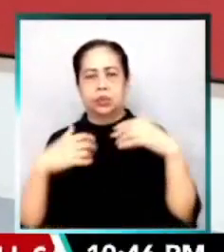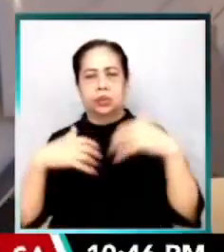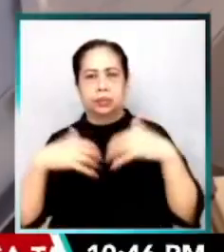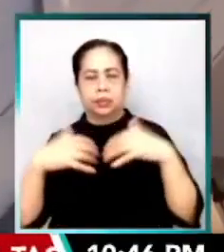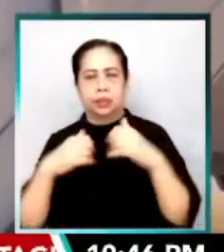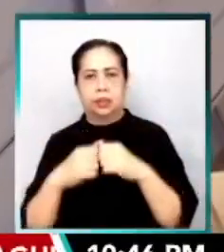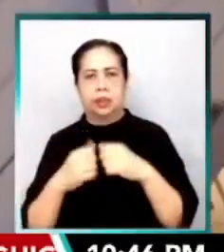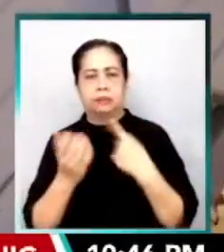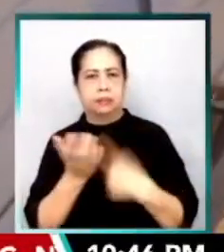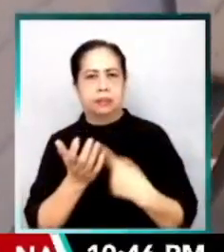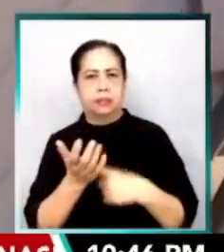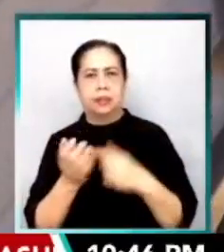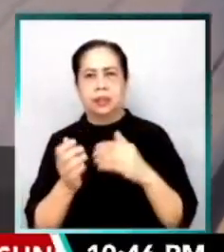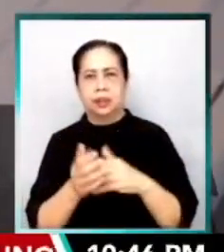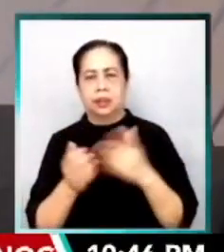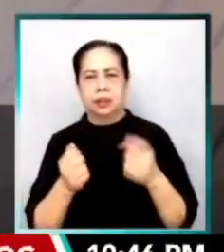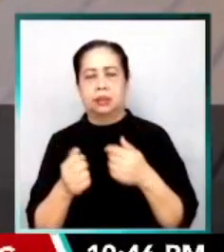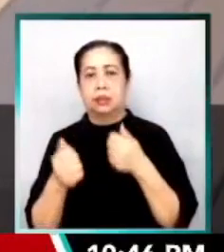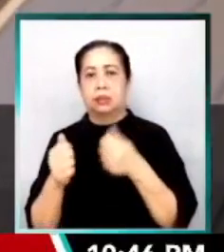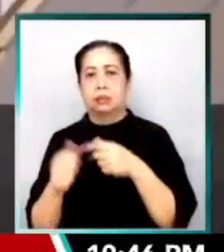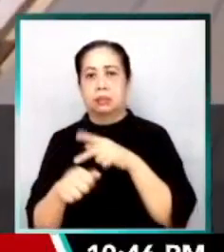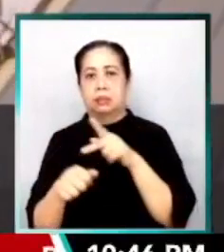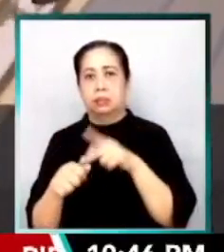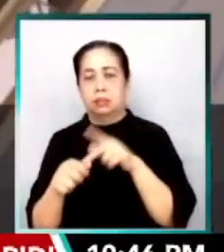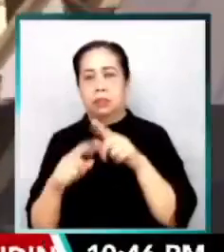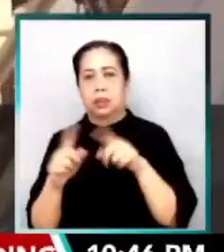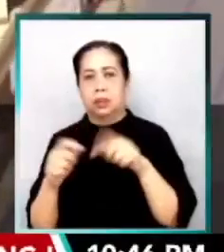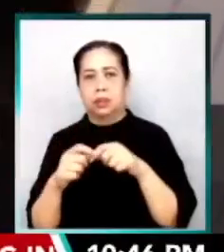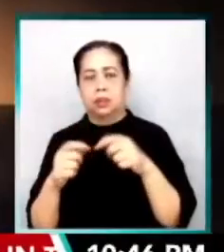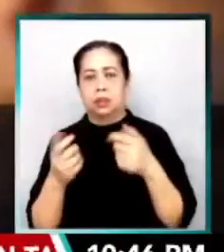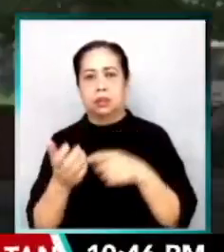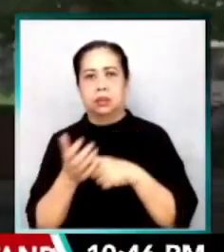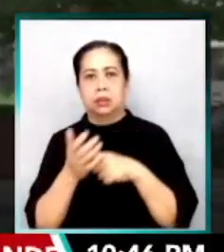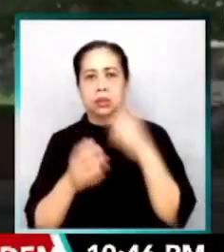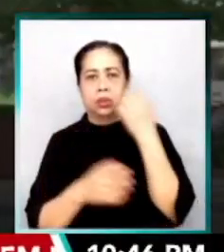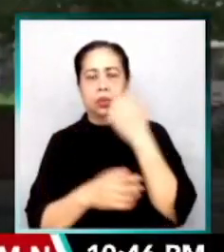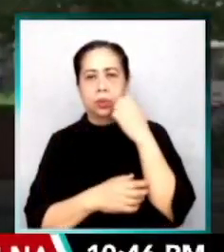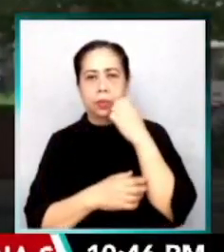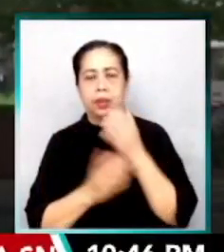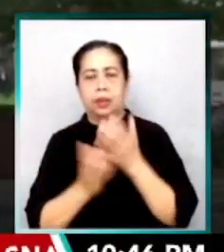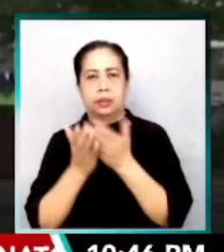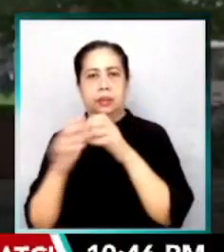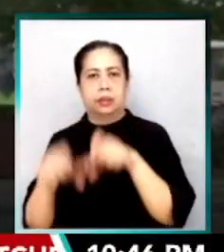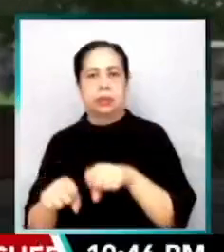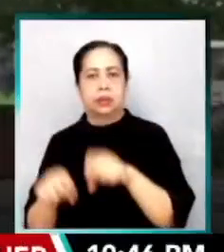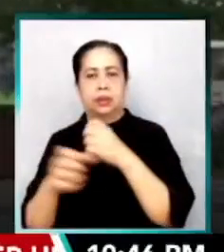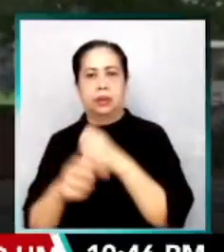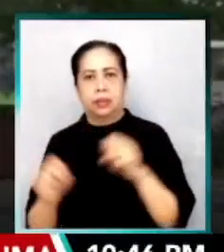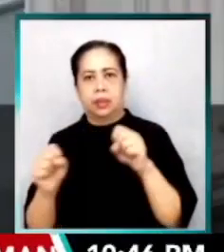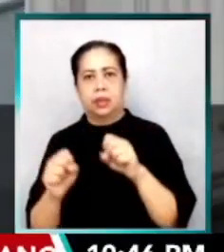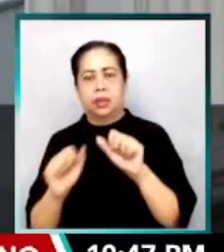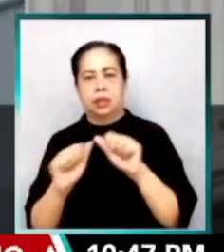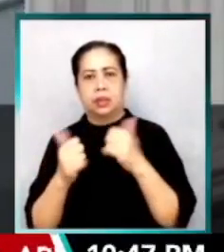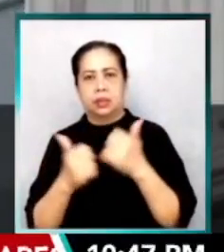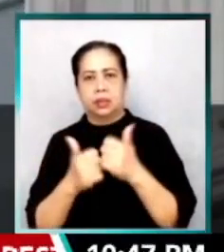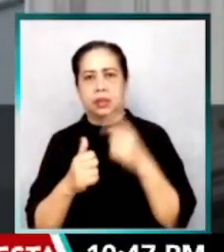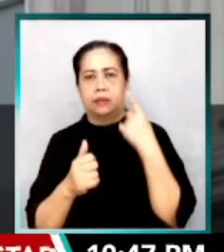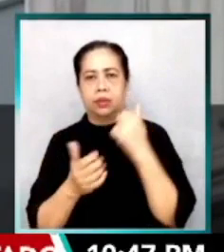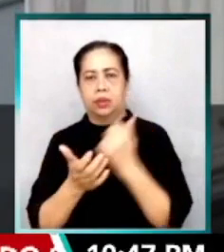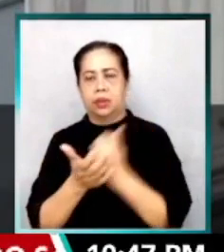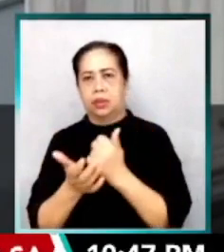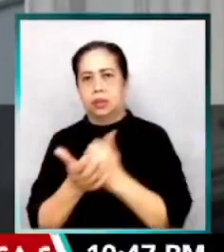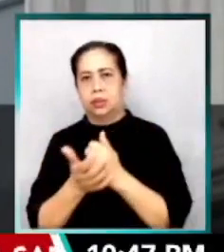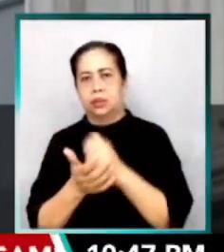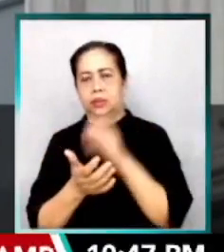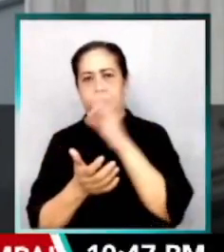pa ring pagtalima ng Pilipinas sa kondisyon ng European Maritime Safety Agency o EMSA para sa accreditation ng Pinoy